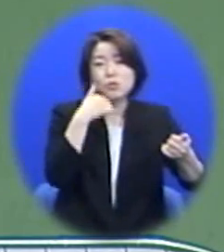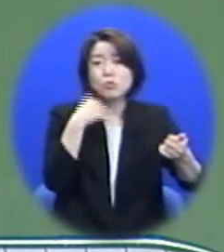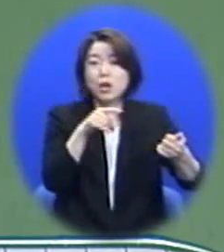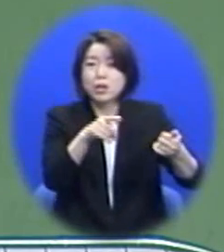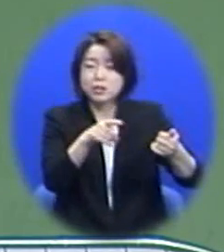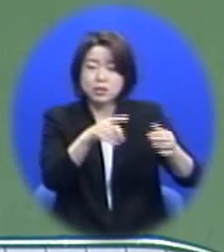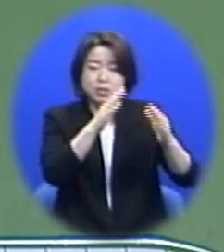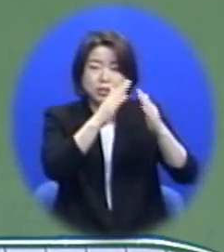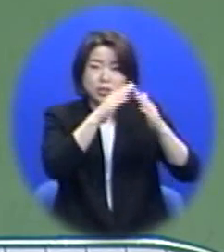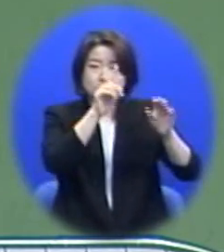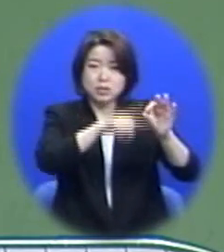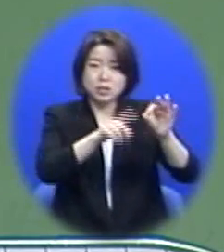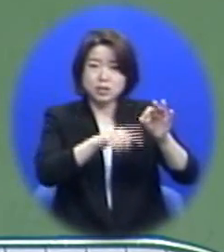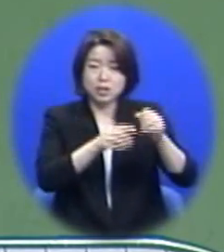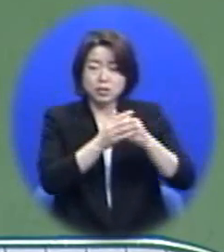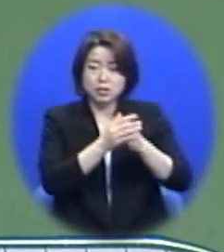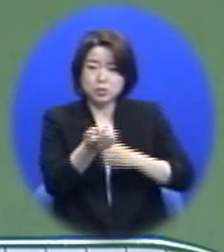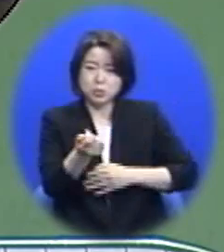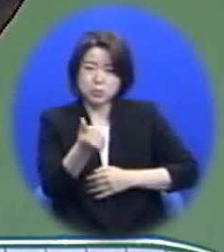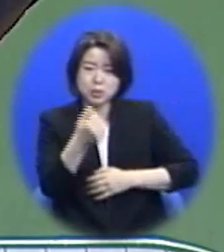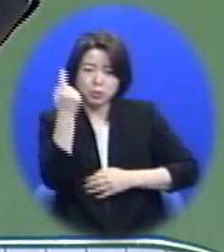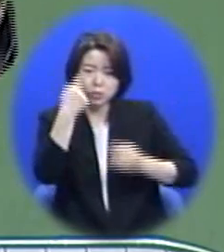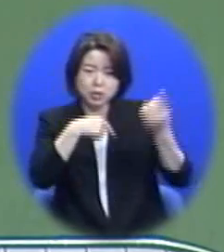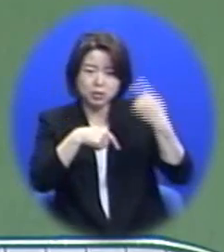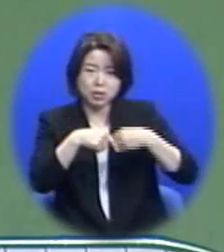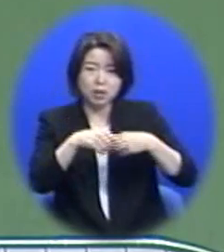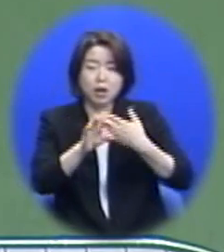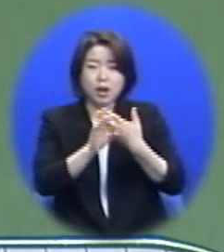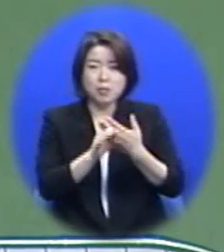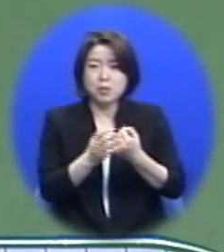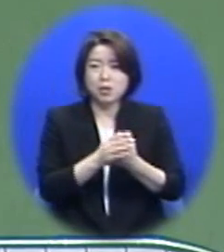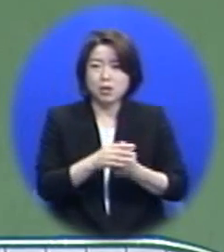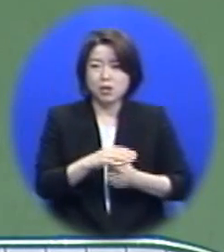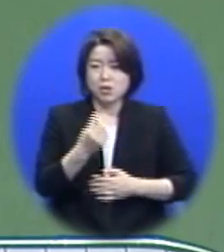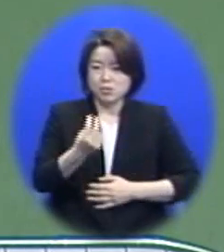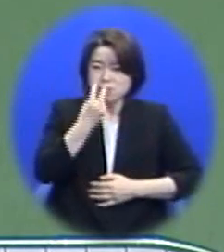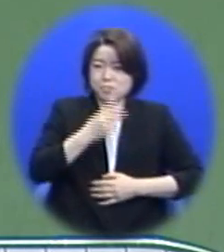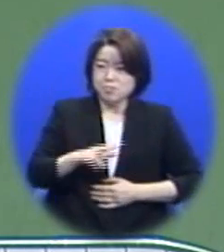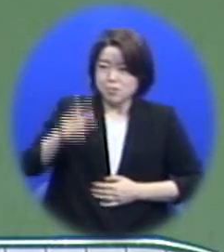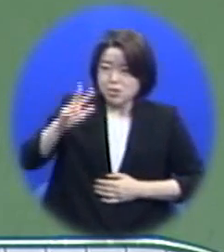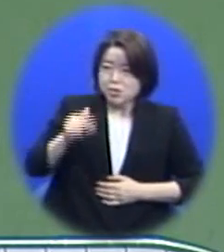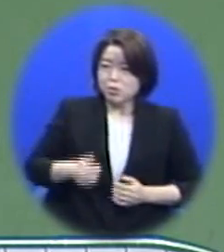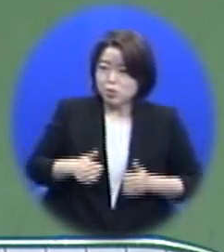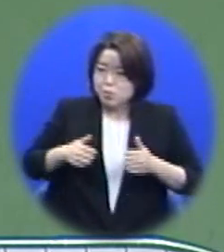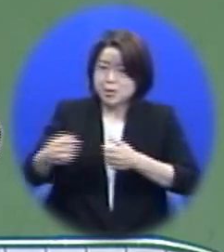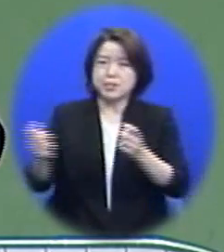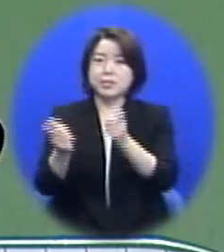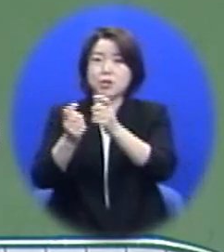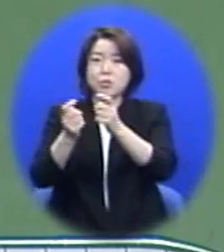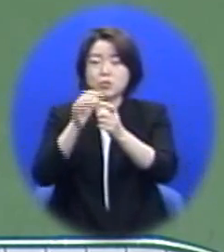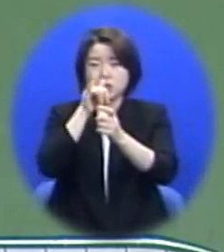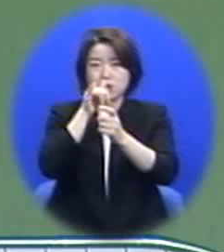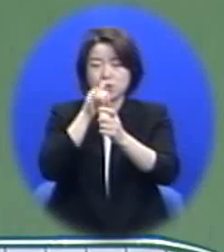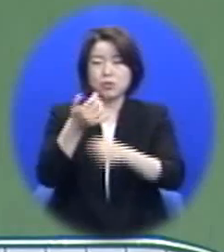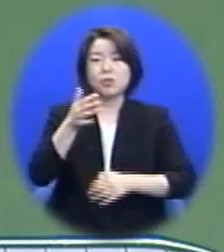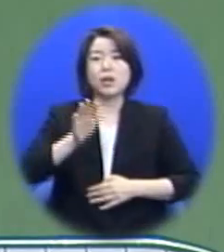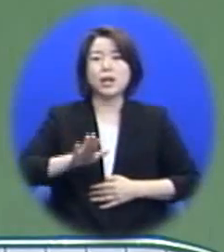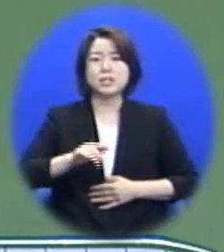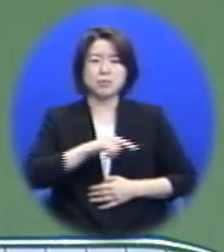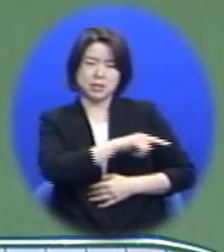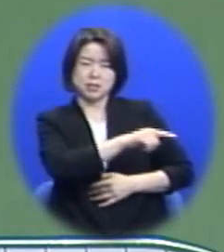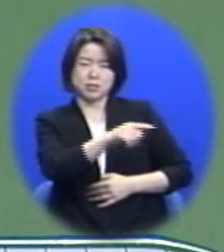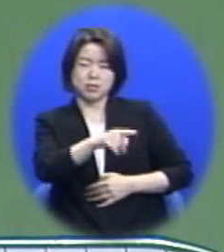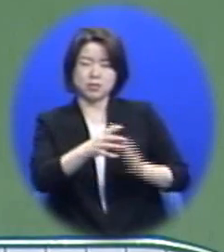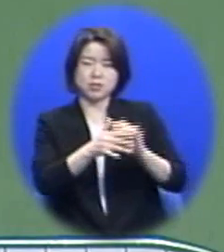조금이라도 훼손시키면 그들은 아마 목숨을 걸고 달게 들 것입니다 그렇지만 그들 속에는 여전히 탐심이